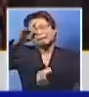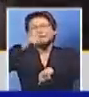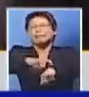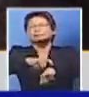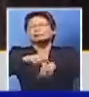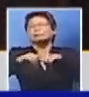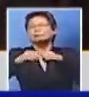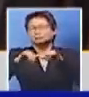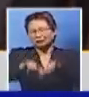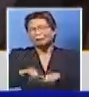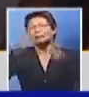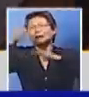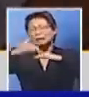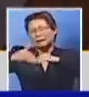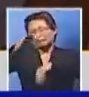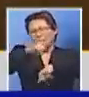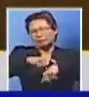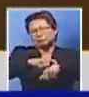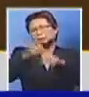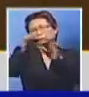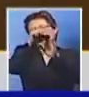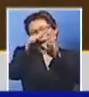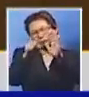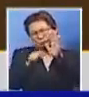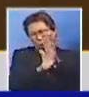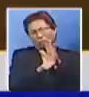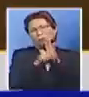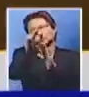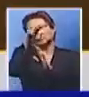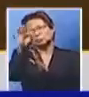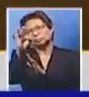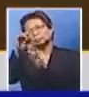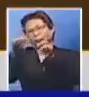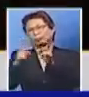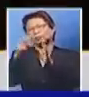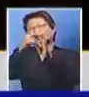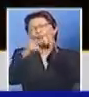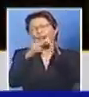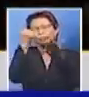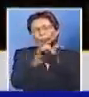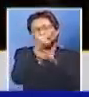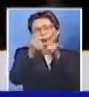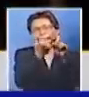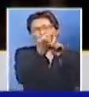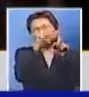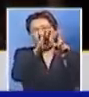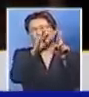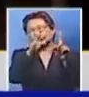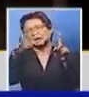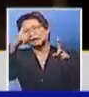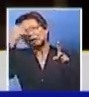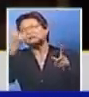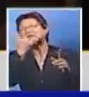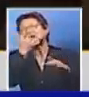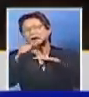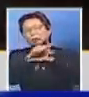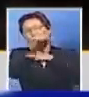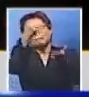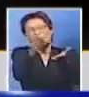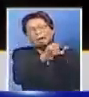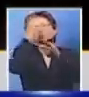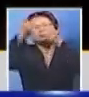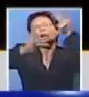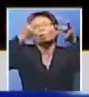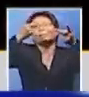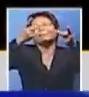yang dibenarkan dan Peraturan 39-B Peraturan-Peraturan Imigresen 1963 kerana menyalahgunakan pas